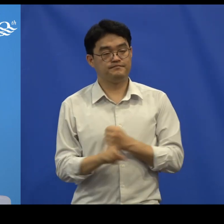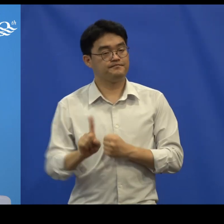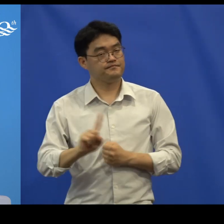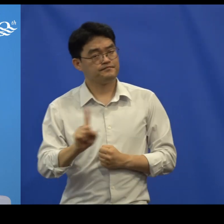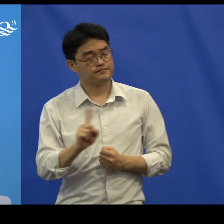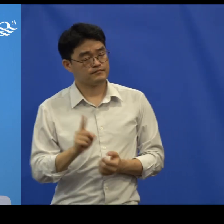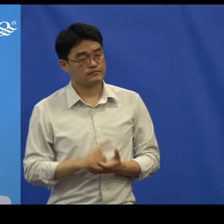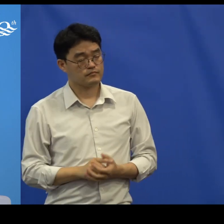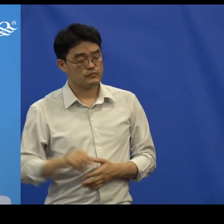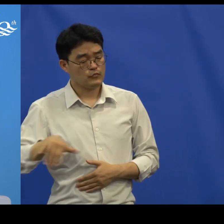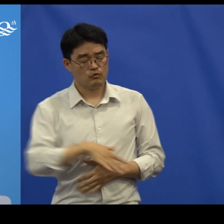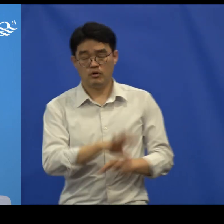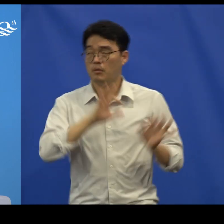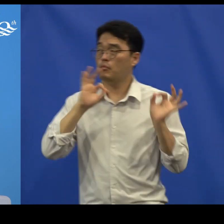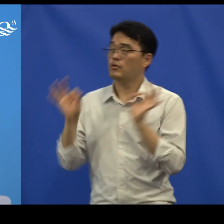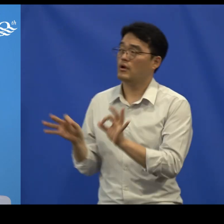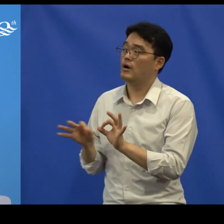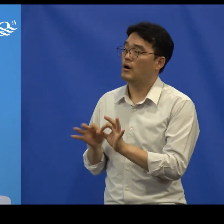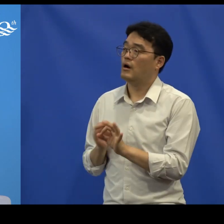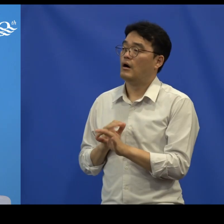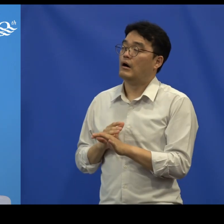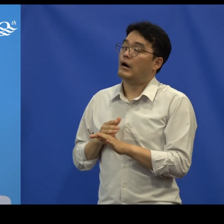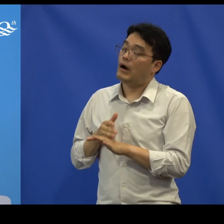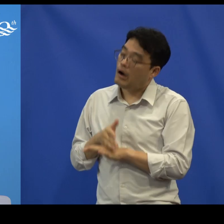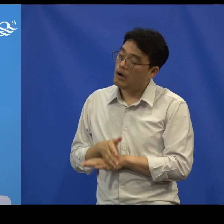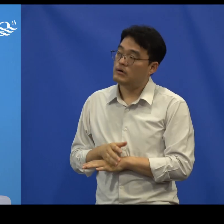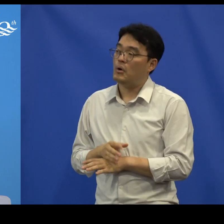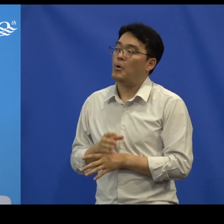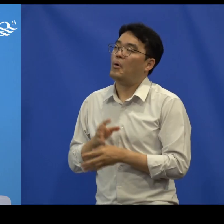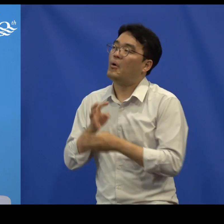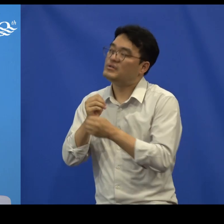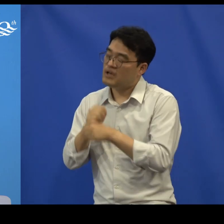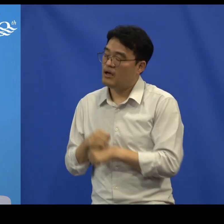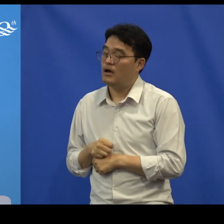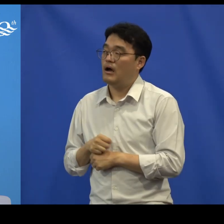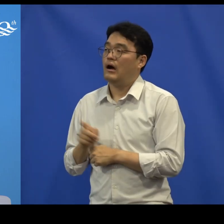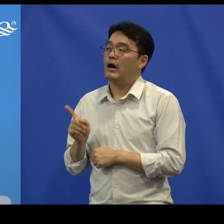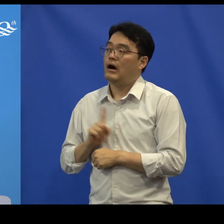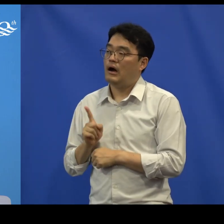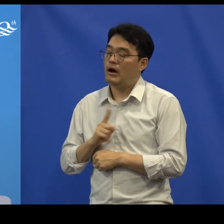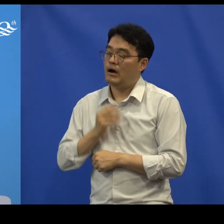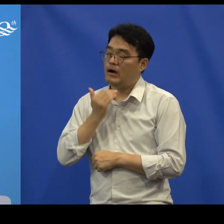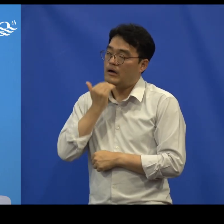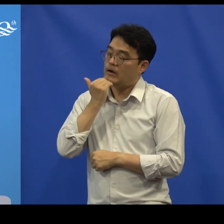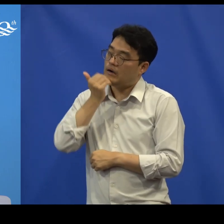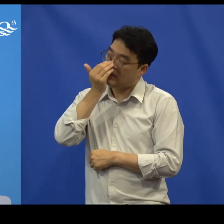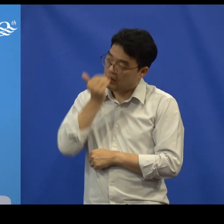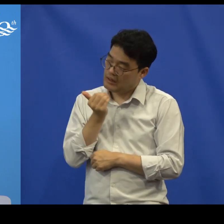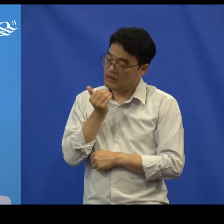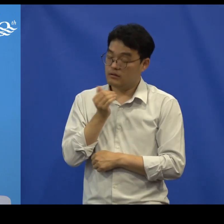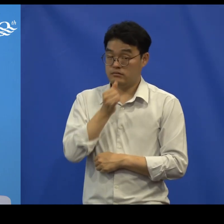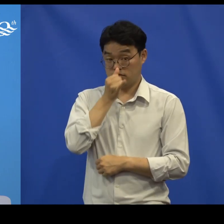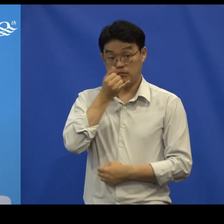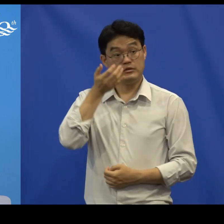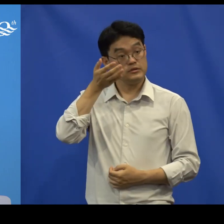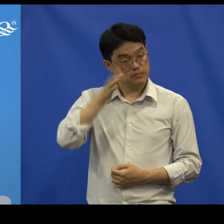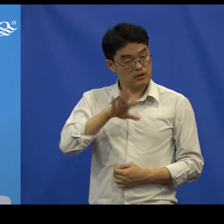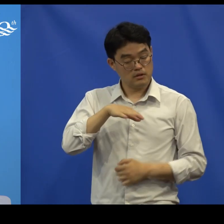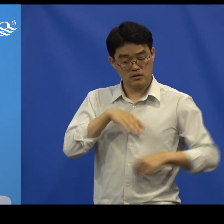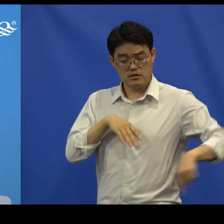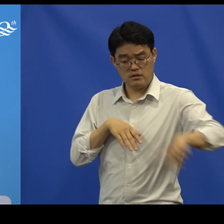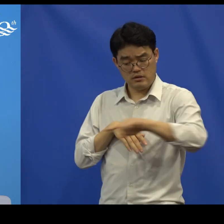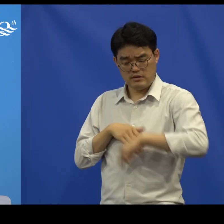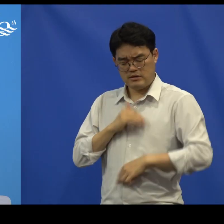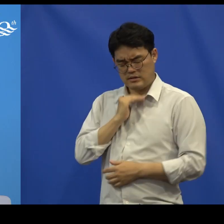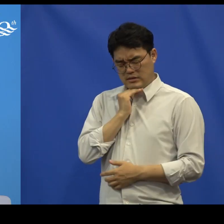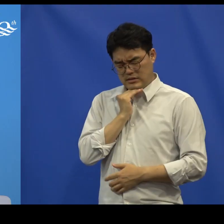드디어 오시는 것 같아요. 근데 이 시간은, 우리가 보기에 더딘 이 시간은 이 시간 속에